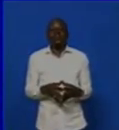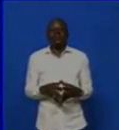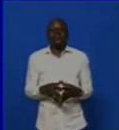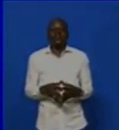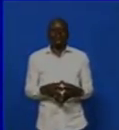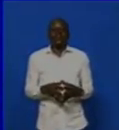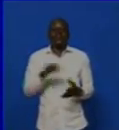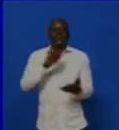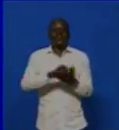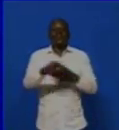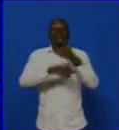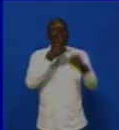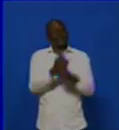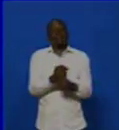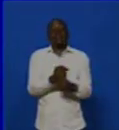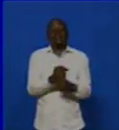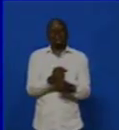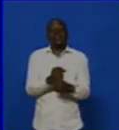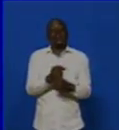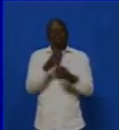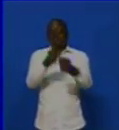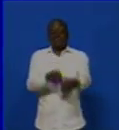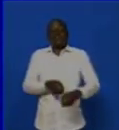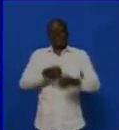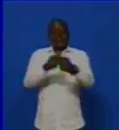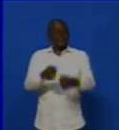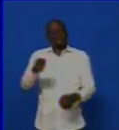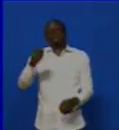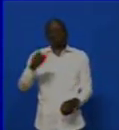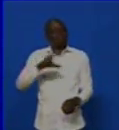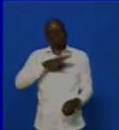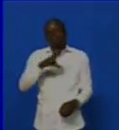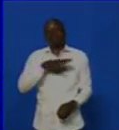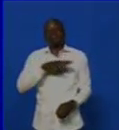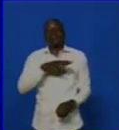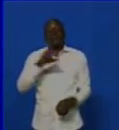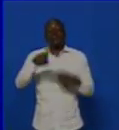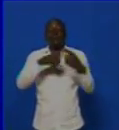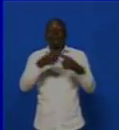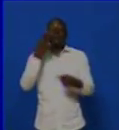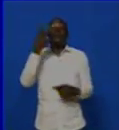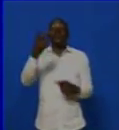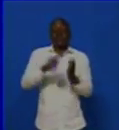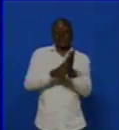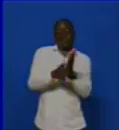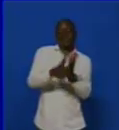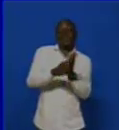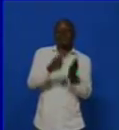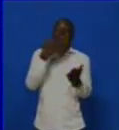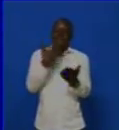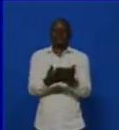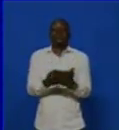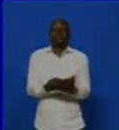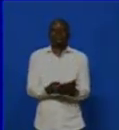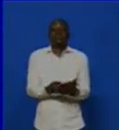Cette année, en tout cas, la campagne agricole va réussir. Quand on voit le maïs, c'est résistant.